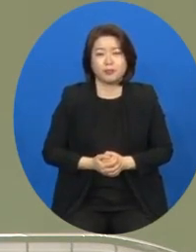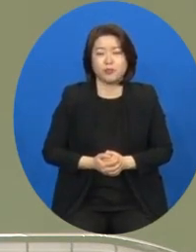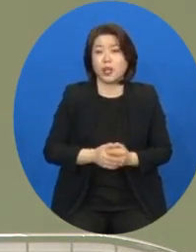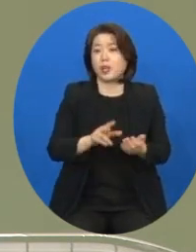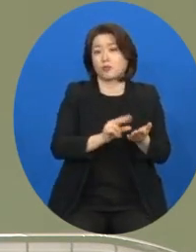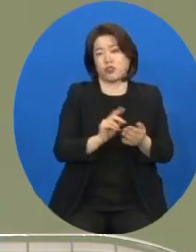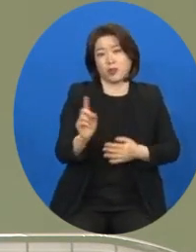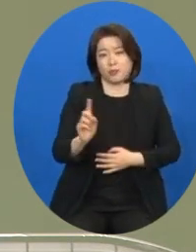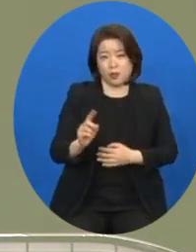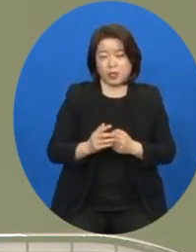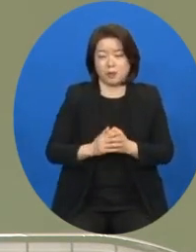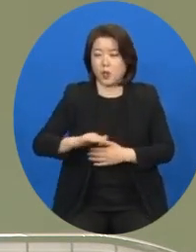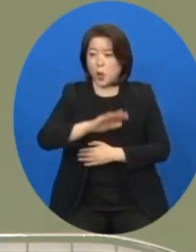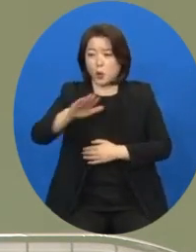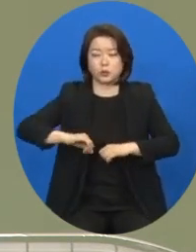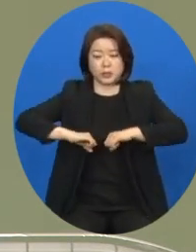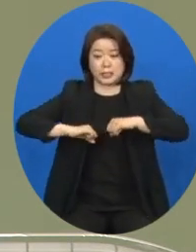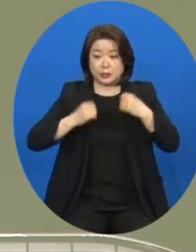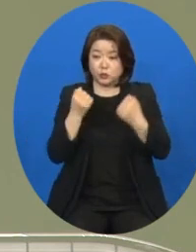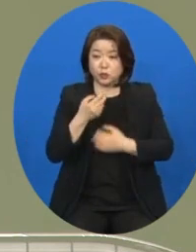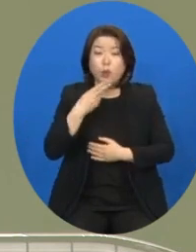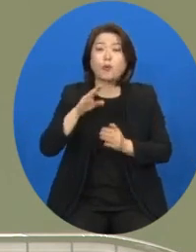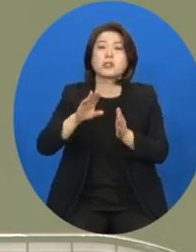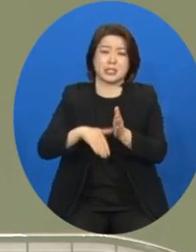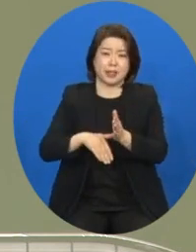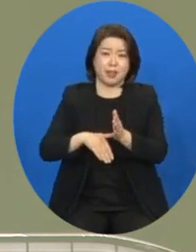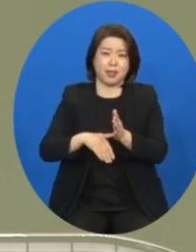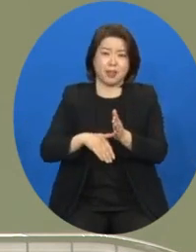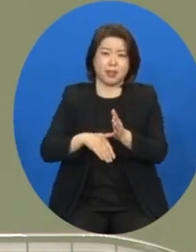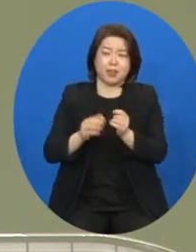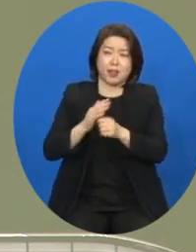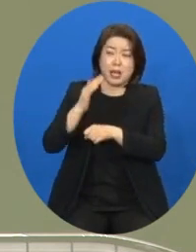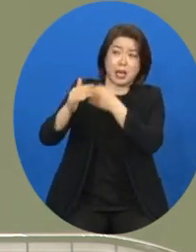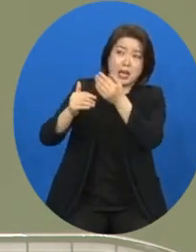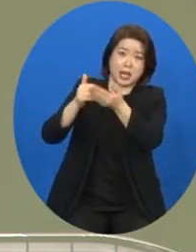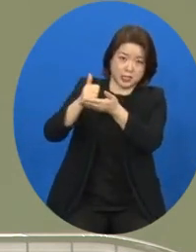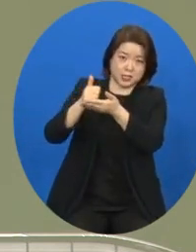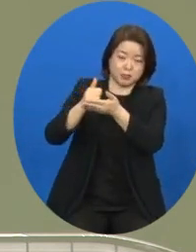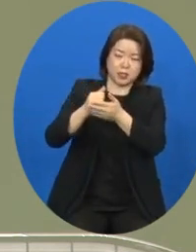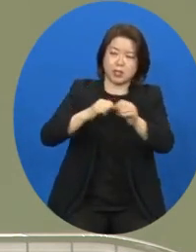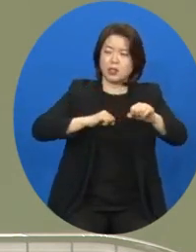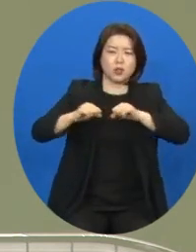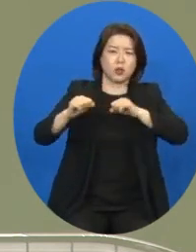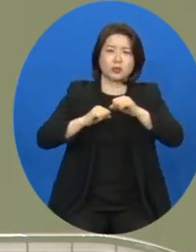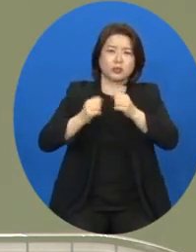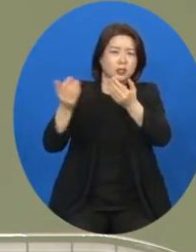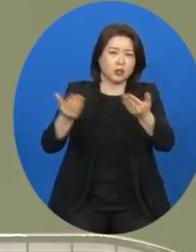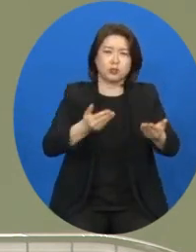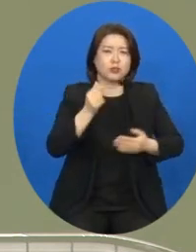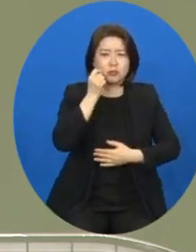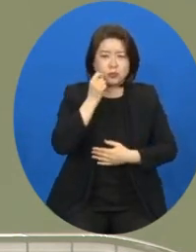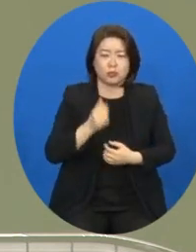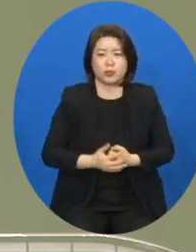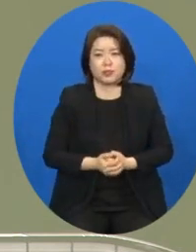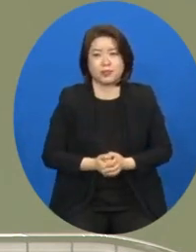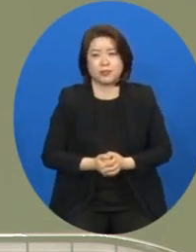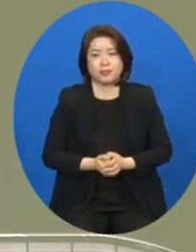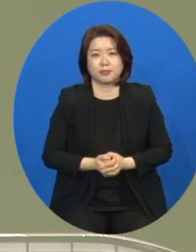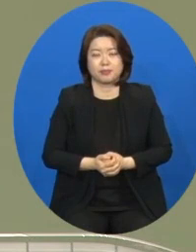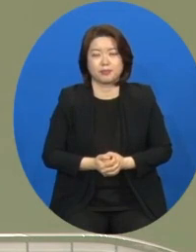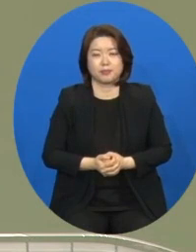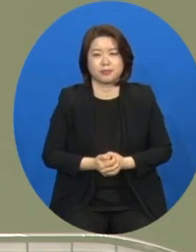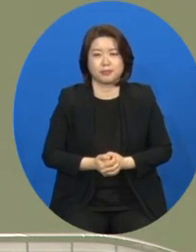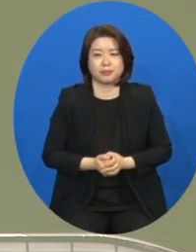문제는 우리가 순종하지 않으니까 하나님께서도 역사하실 수 없었던 거예요.